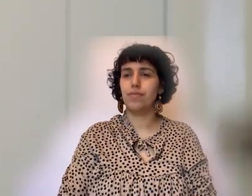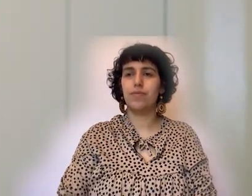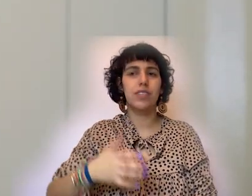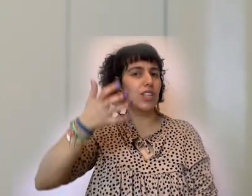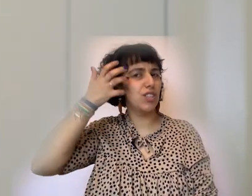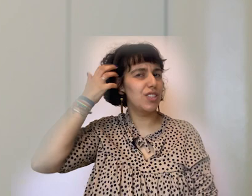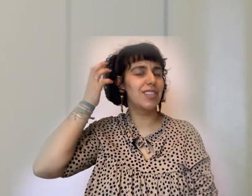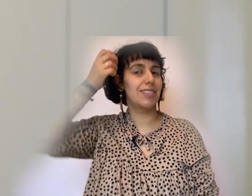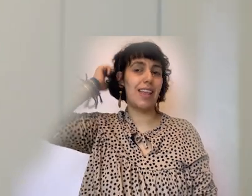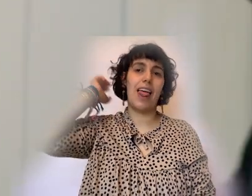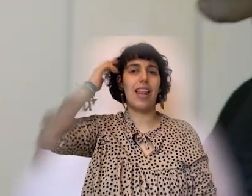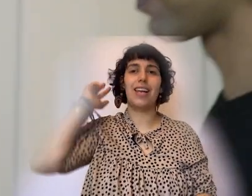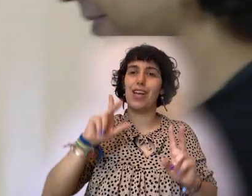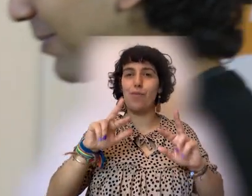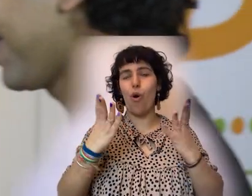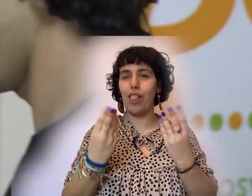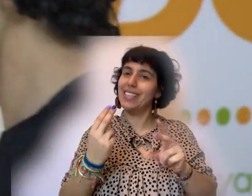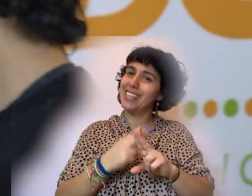brakes aradı